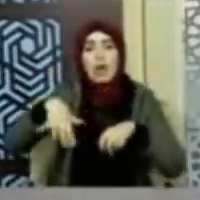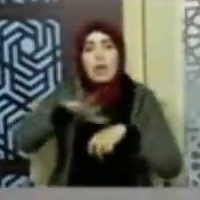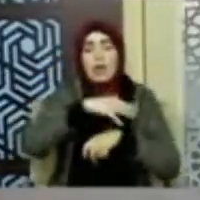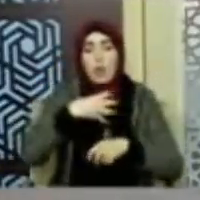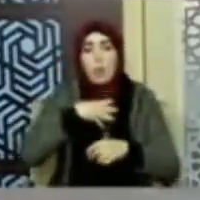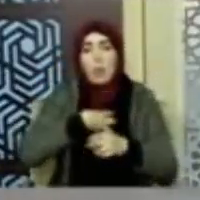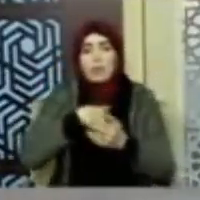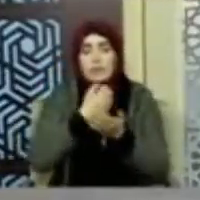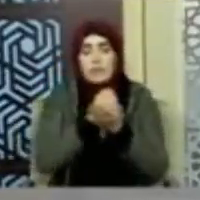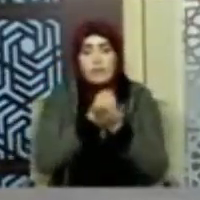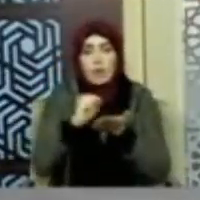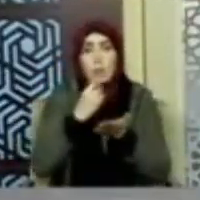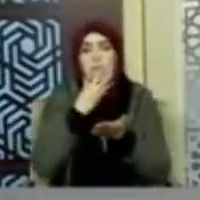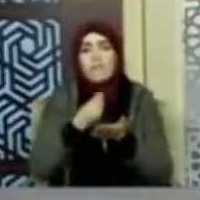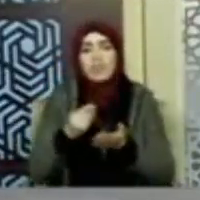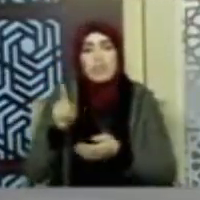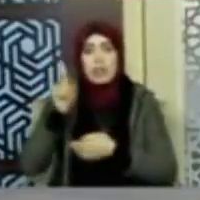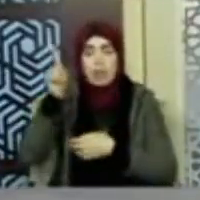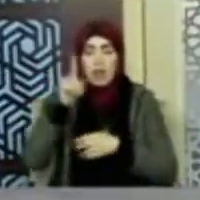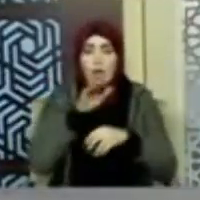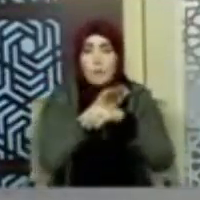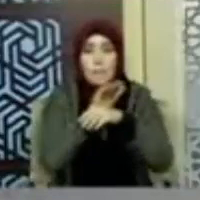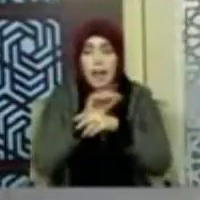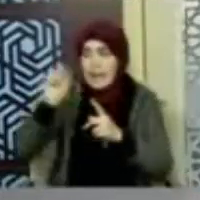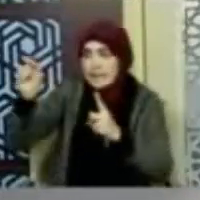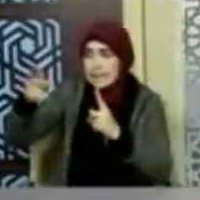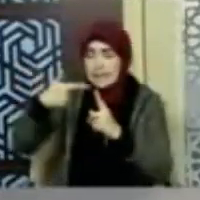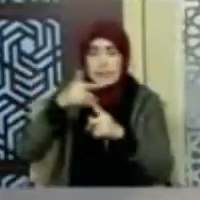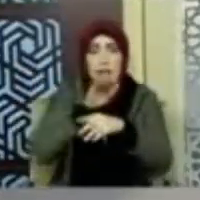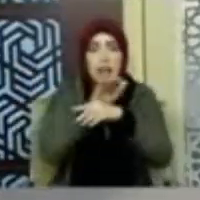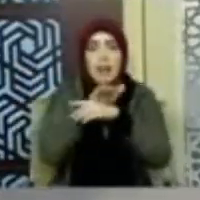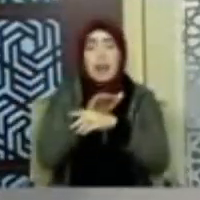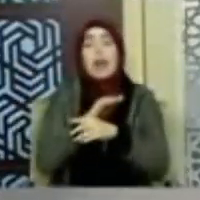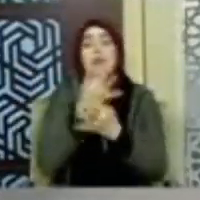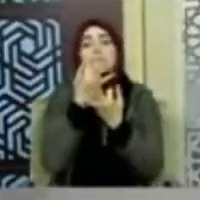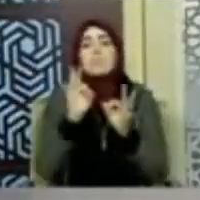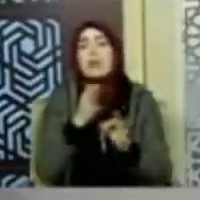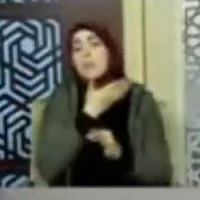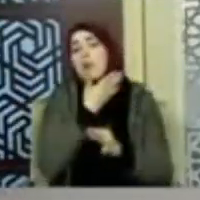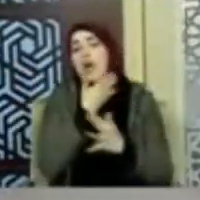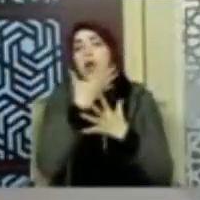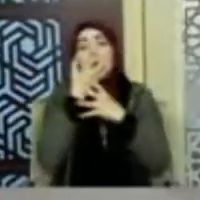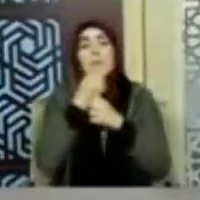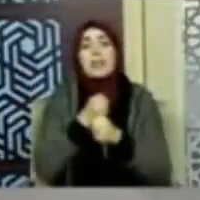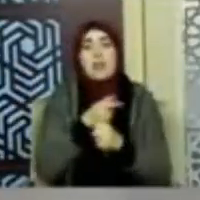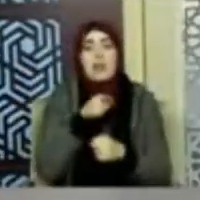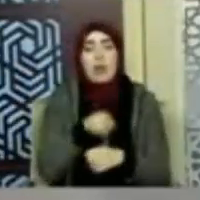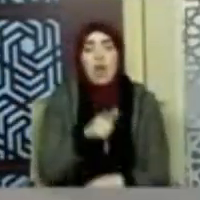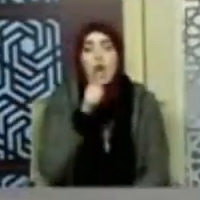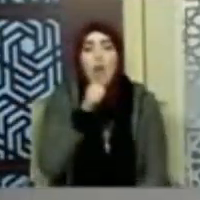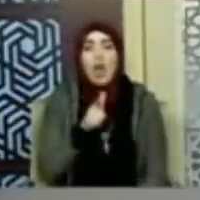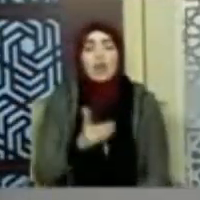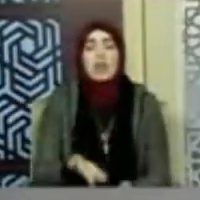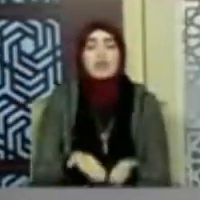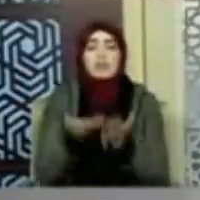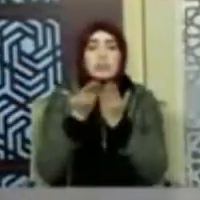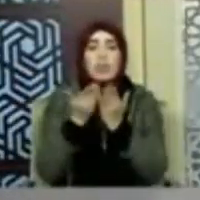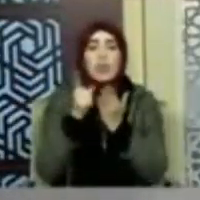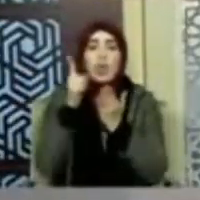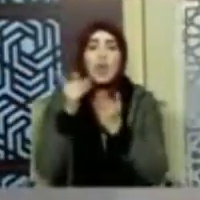الله به الغمة، بلغ الرسالة وأدى الأمانة، وقال صلى الله عليه